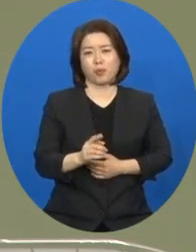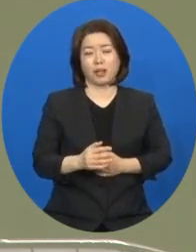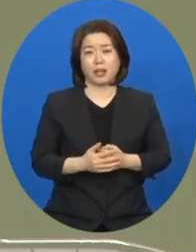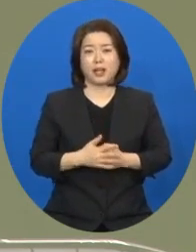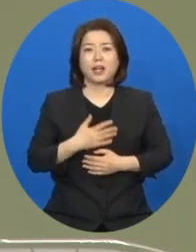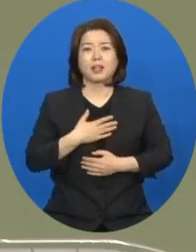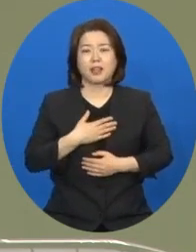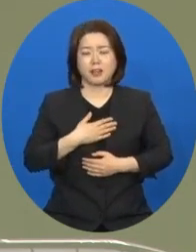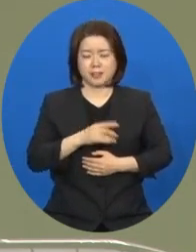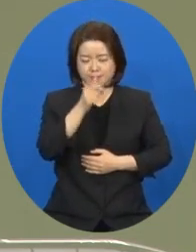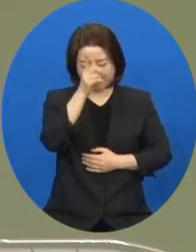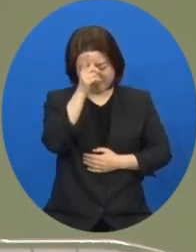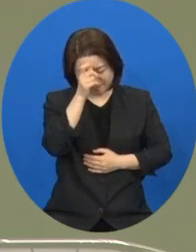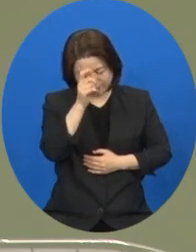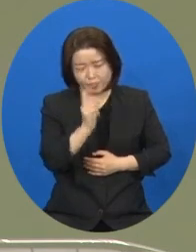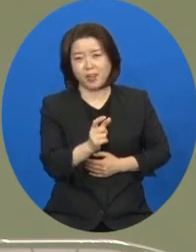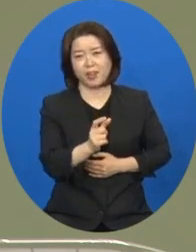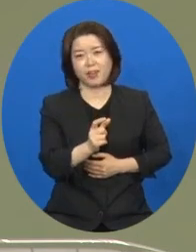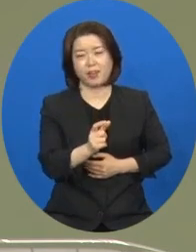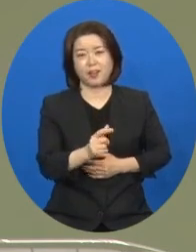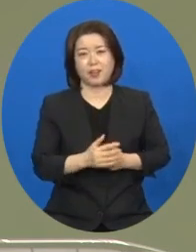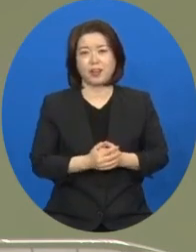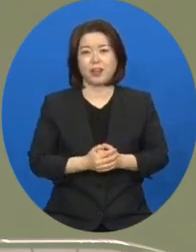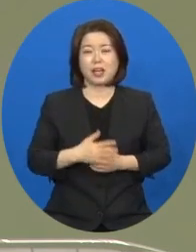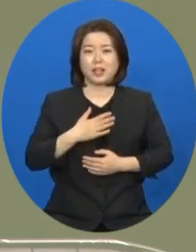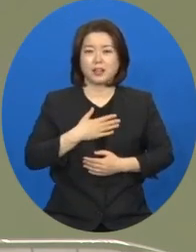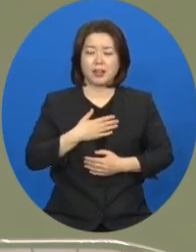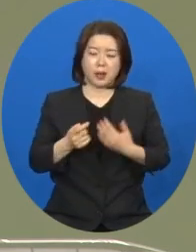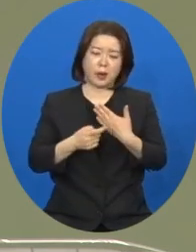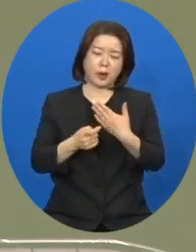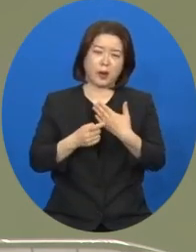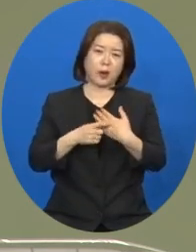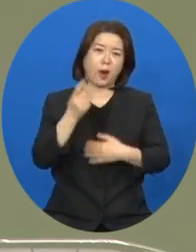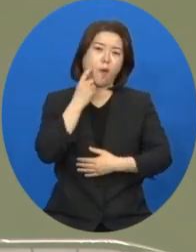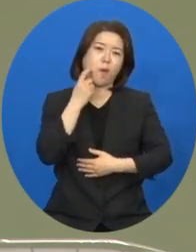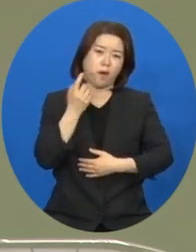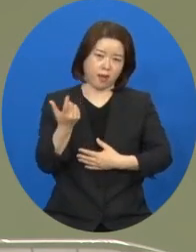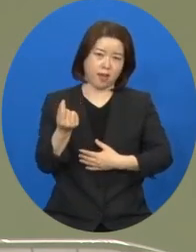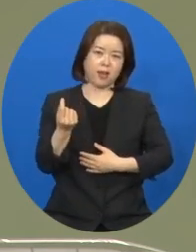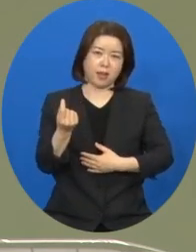내가 너무 고집이 세구나. 내가 너무 위선적이구나.